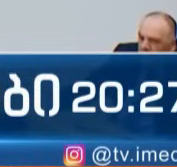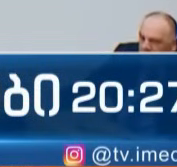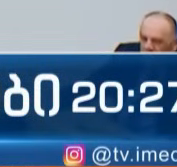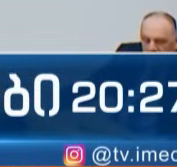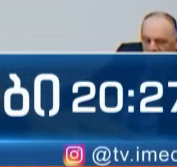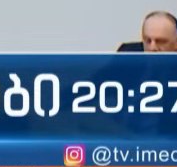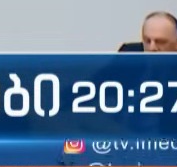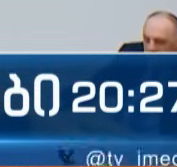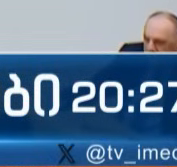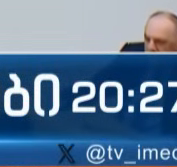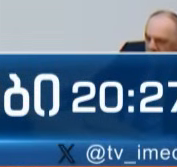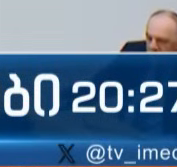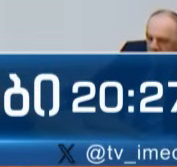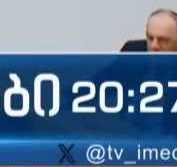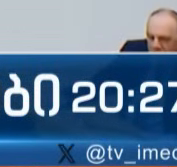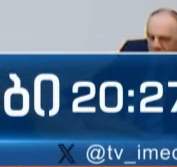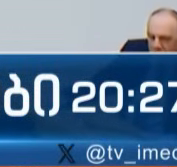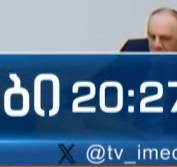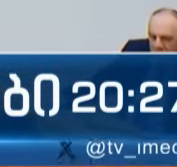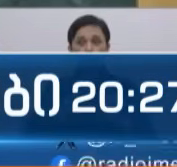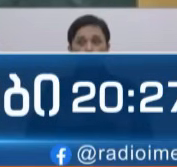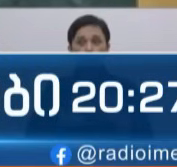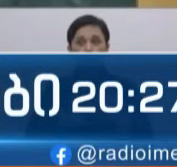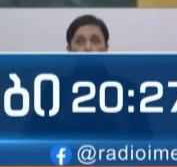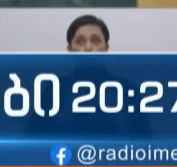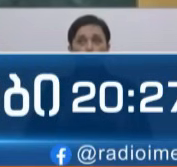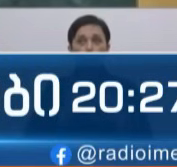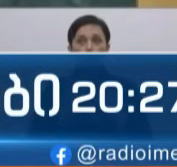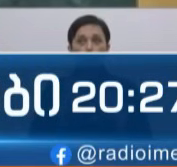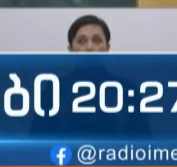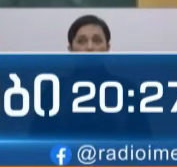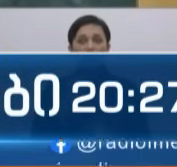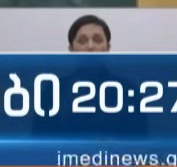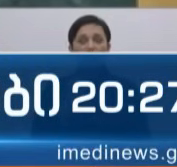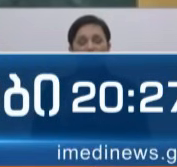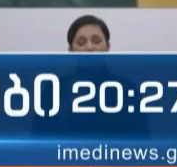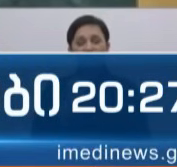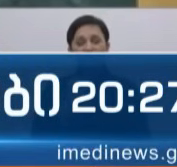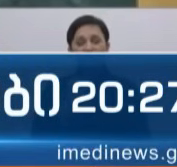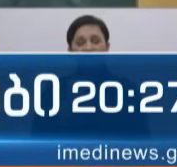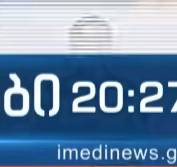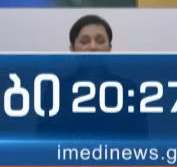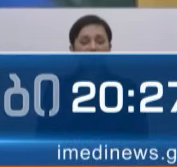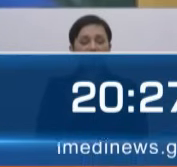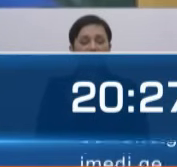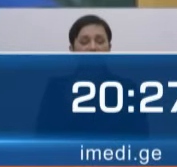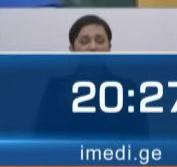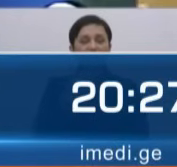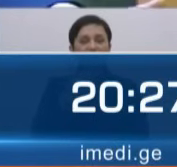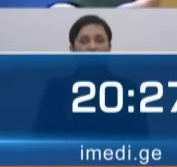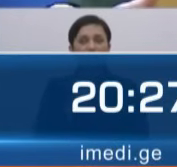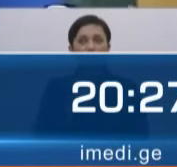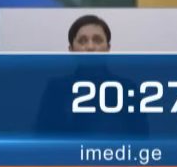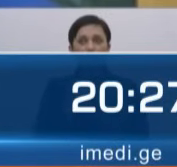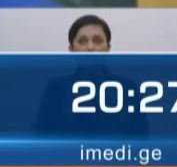წინა ხელისუფლების მეთოდები, მათ შორის სასამართლო სისტემაში. ეგრეთ წოდებულ ვეთინგზე გამახვდა ყურადღება, იქნება